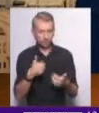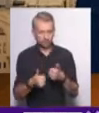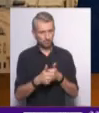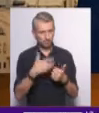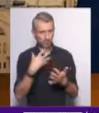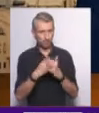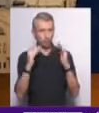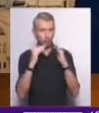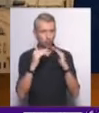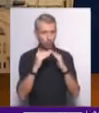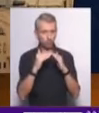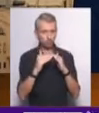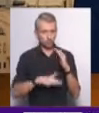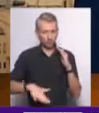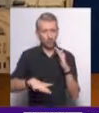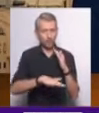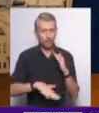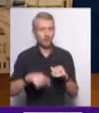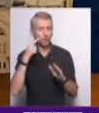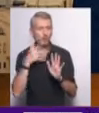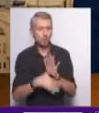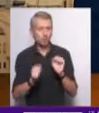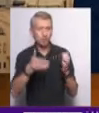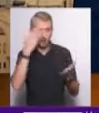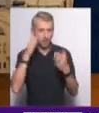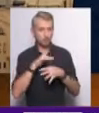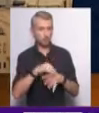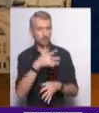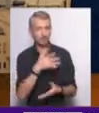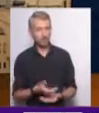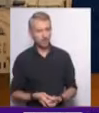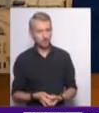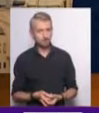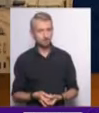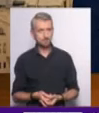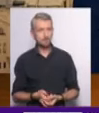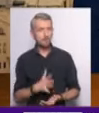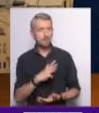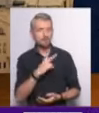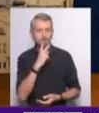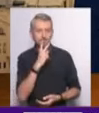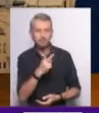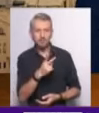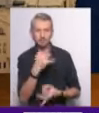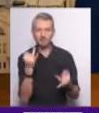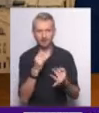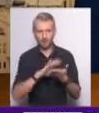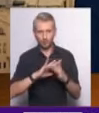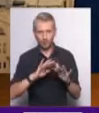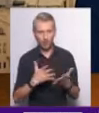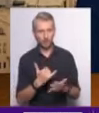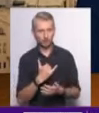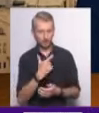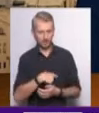там біля будинку розуміють, що можуть весело провести час. Став свідком дуже такої цікавої ситуації у себе